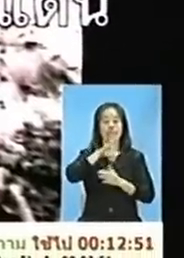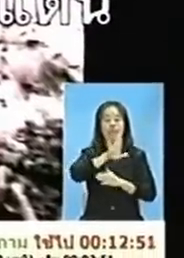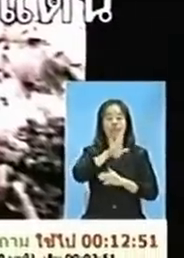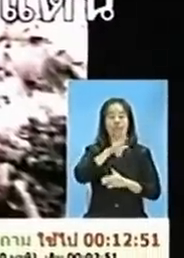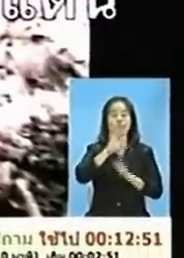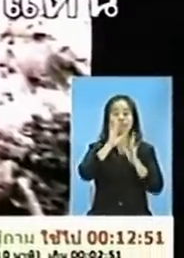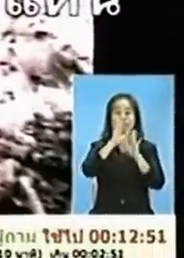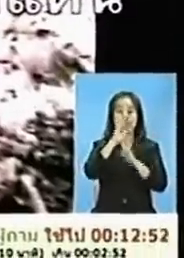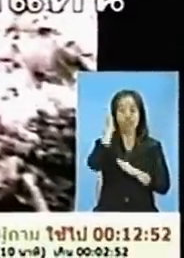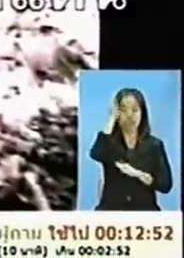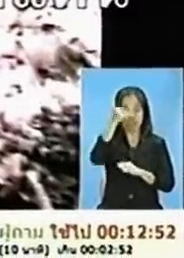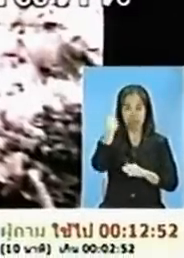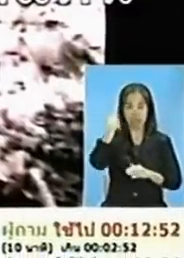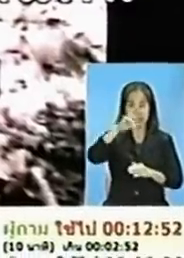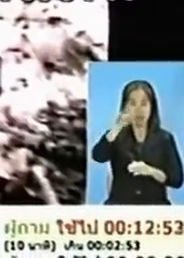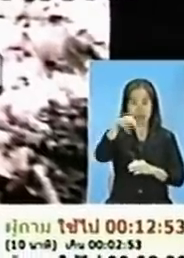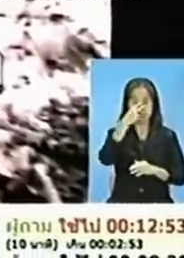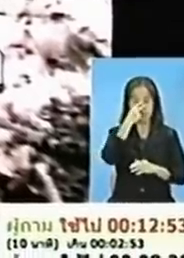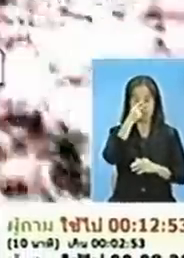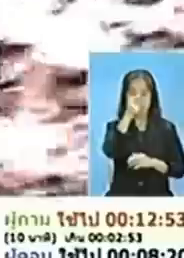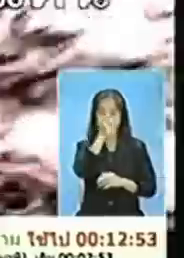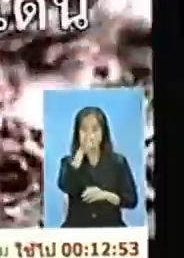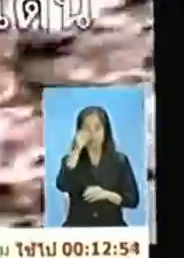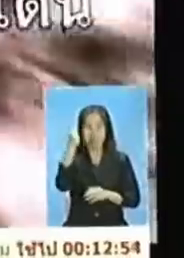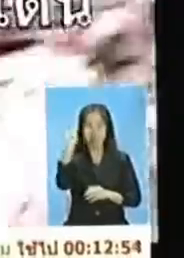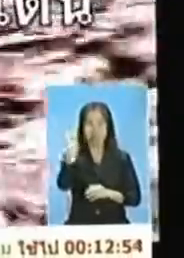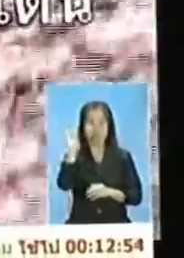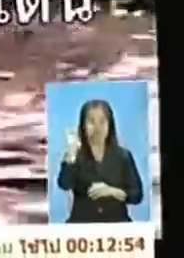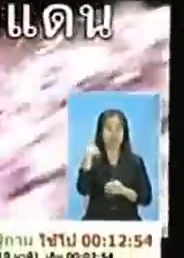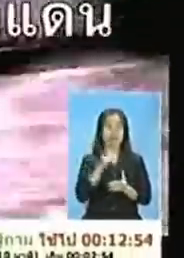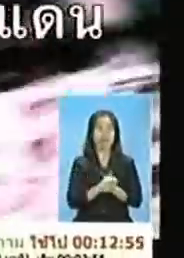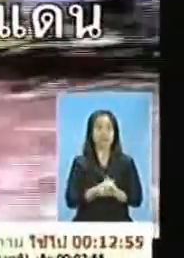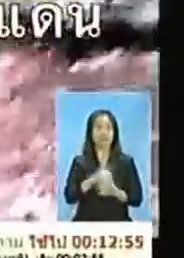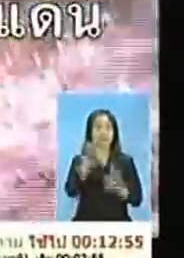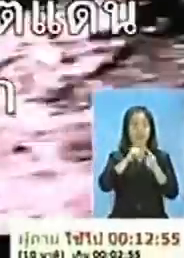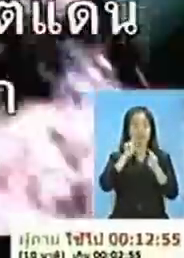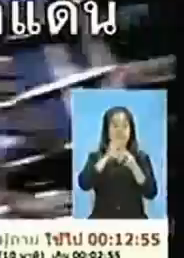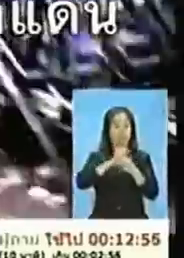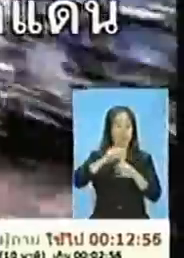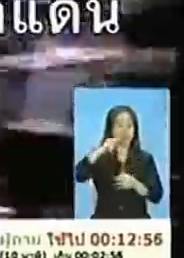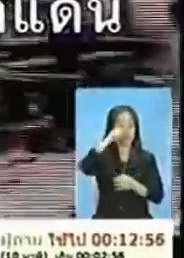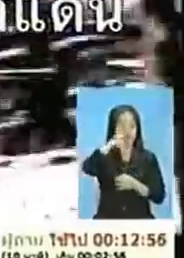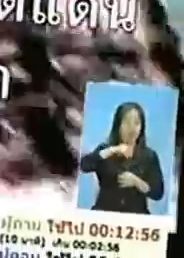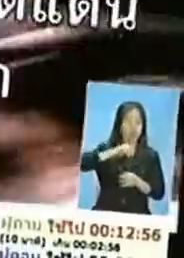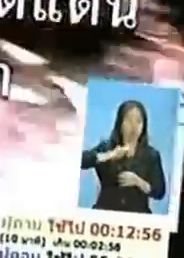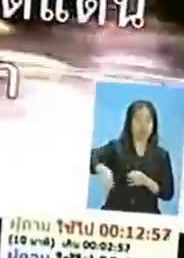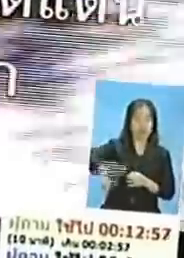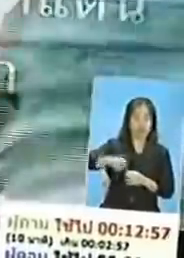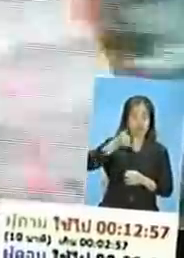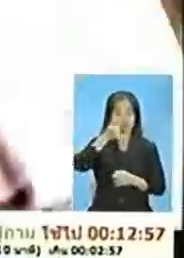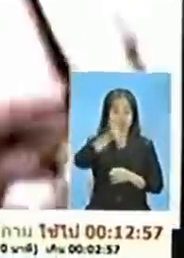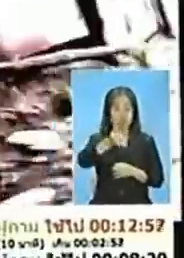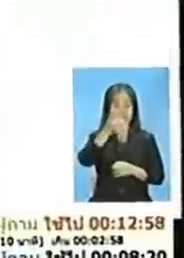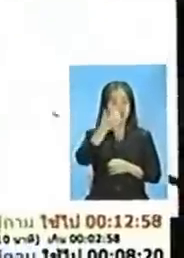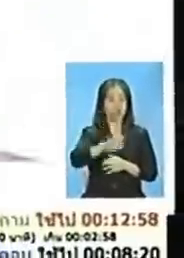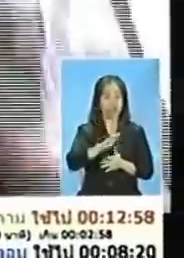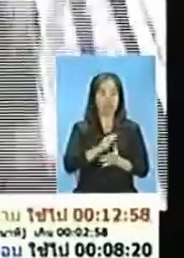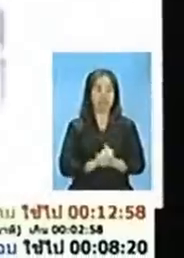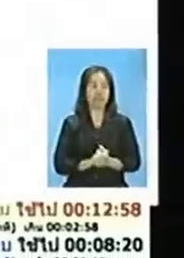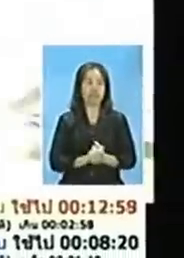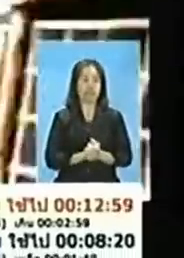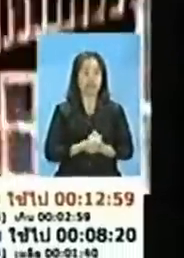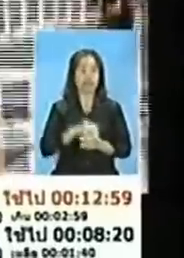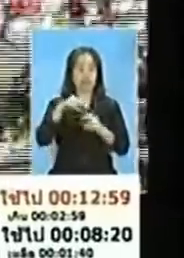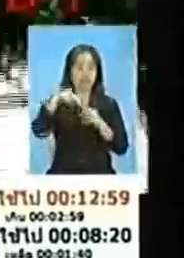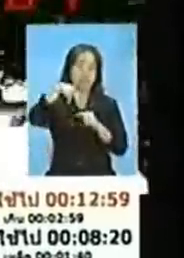มาบ้างผ่านเดียกินแบบกินแดนไทยกัมพูชาเข้ากัมพูชาแล้วเข้าแล้วไ